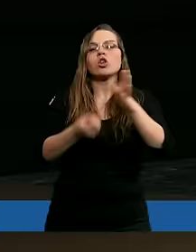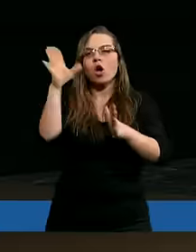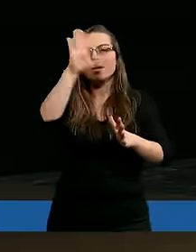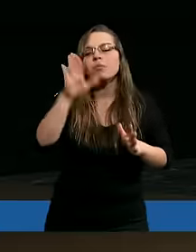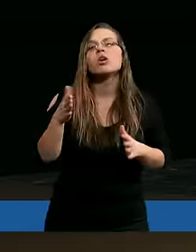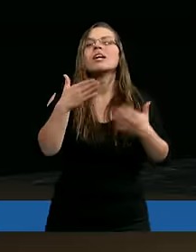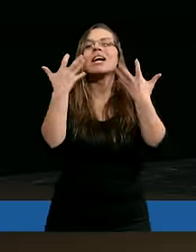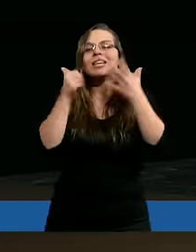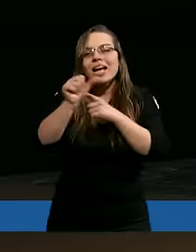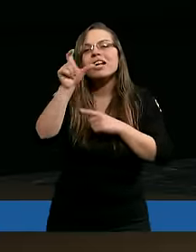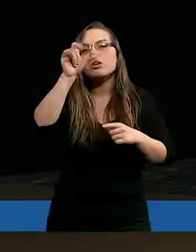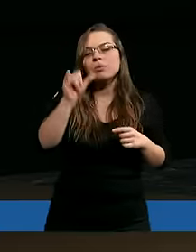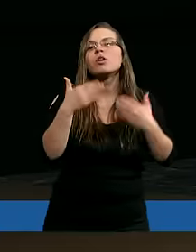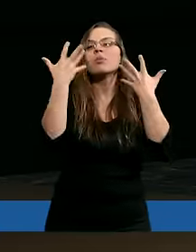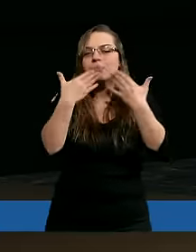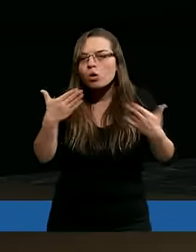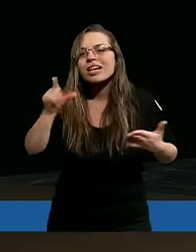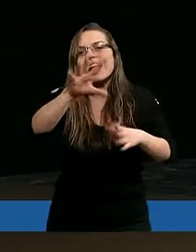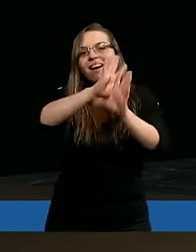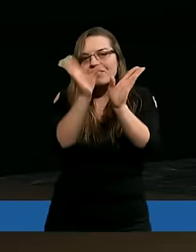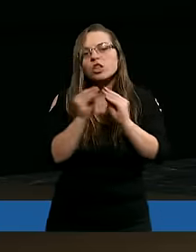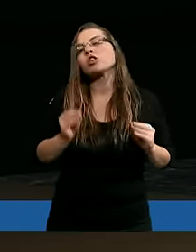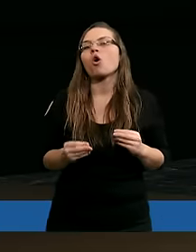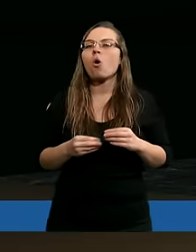Panie Boże, chcieliśmy Ci podziękować za to, że